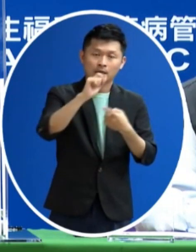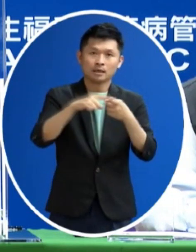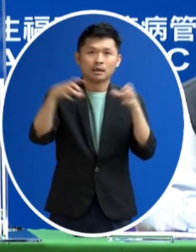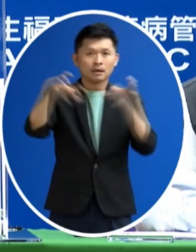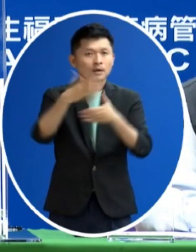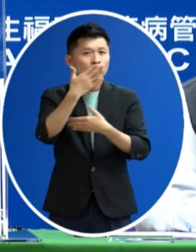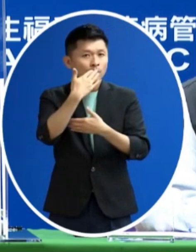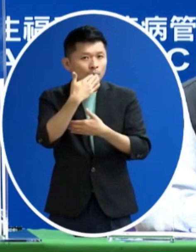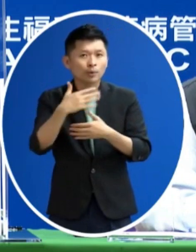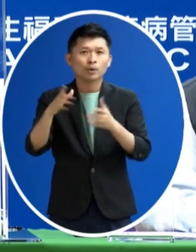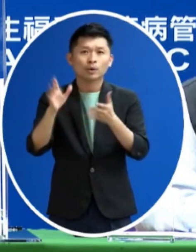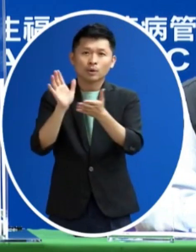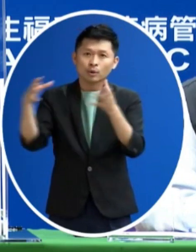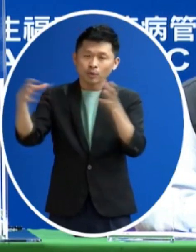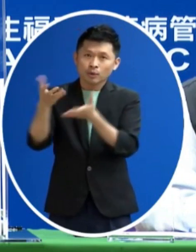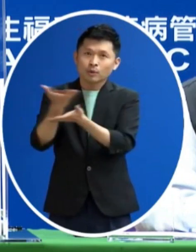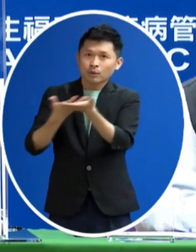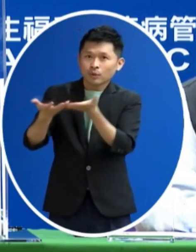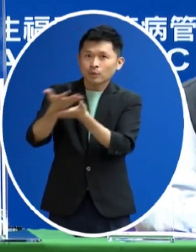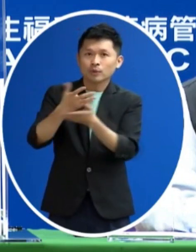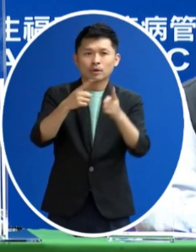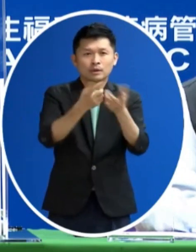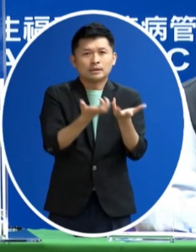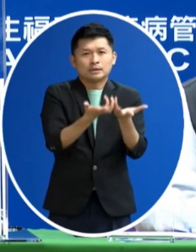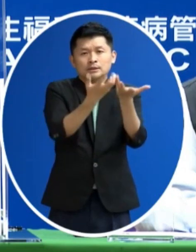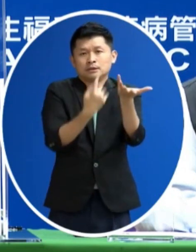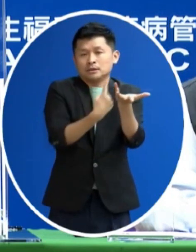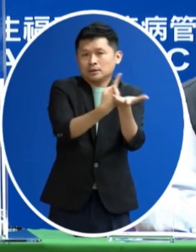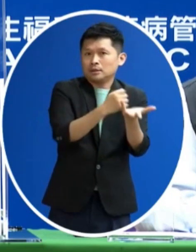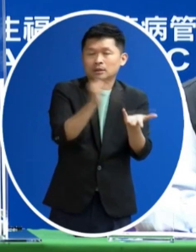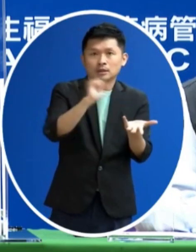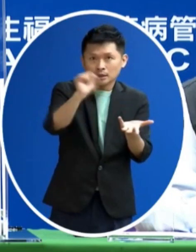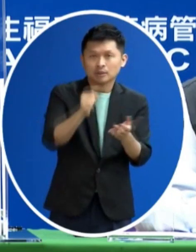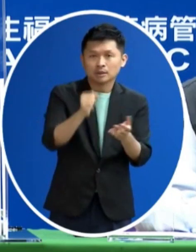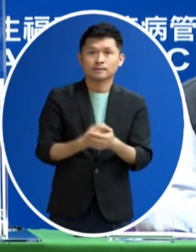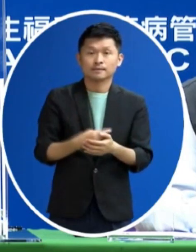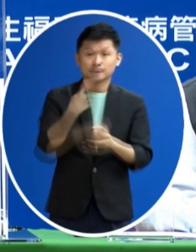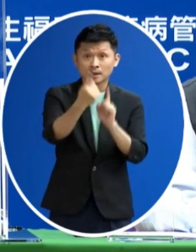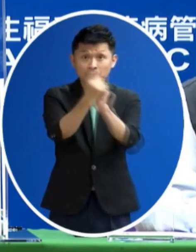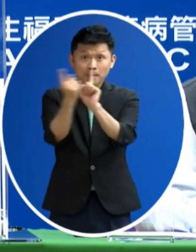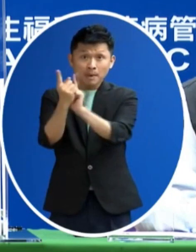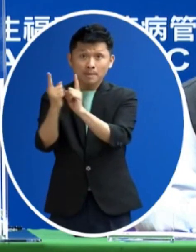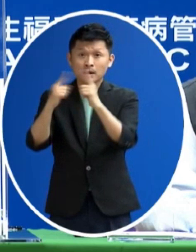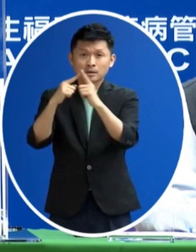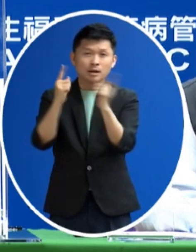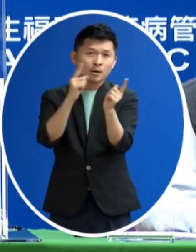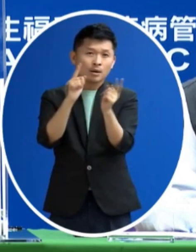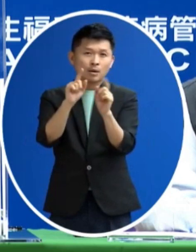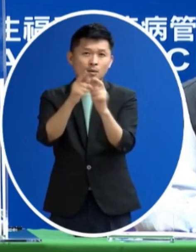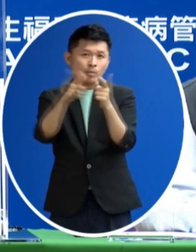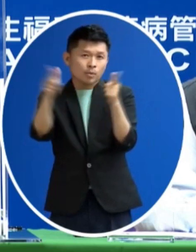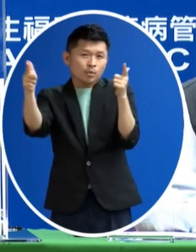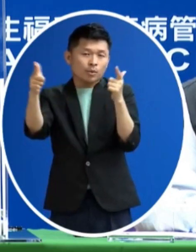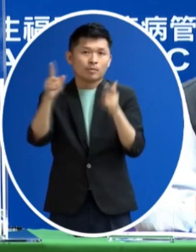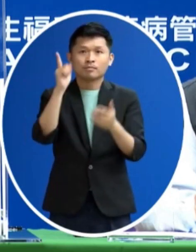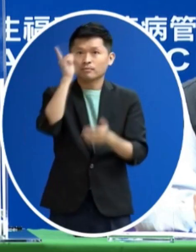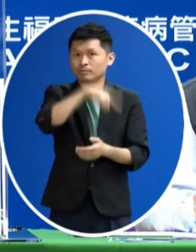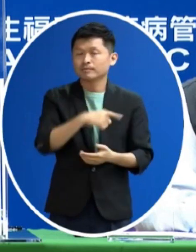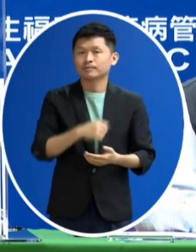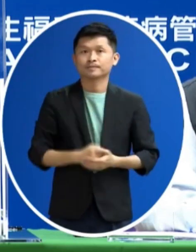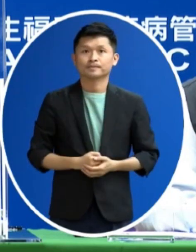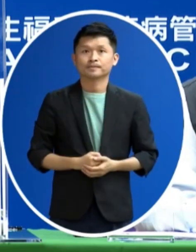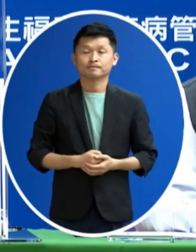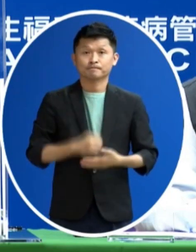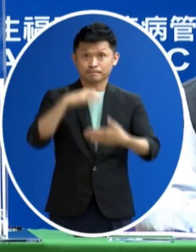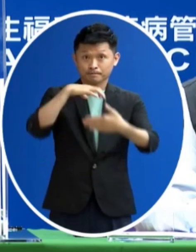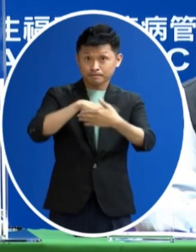聚餐、聚会。前往人潮拥挤场所与不特定的对象接触，那这里面